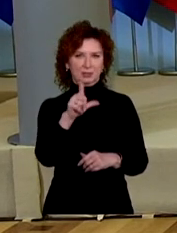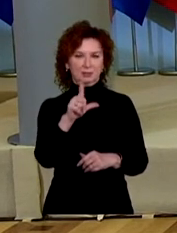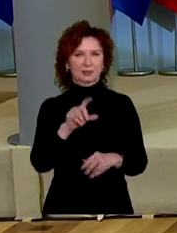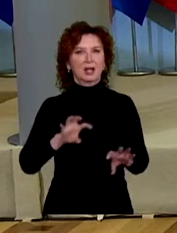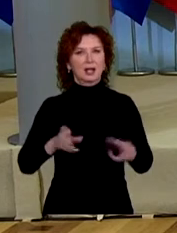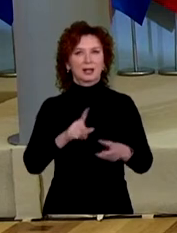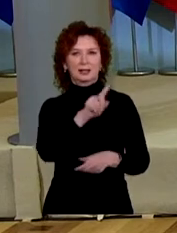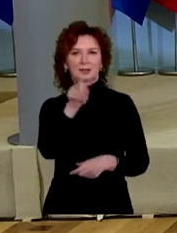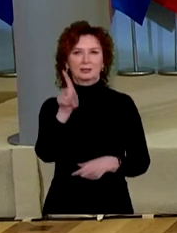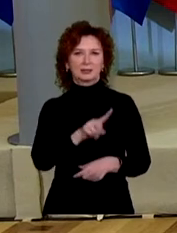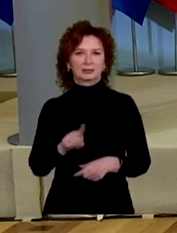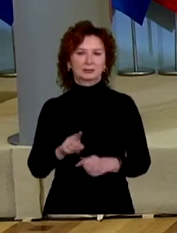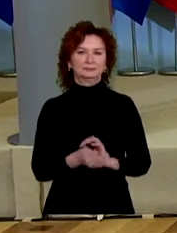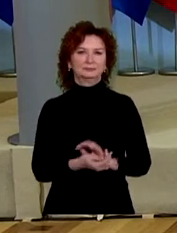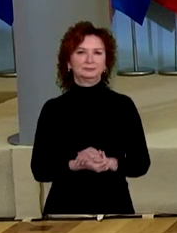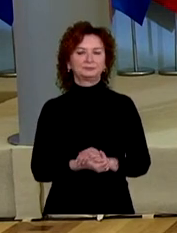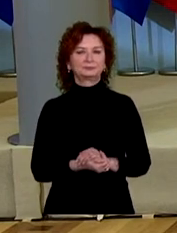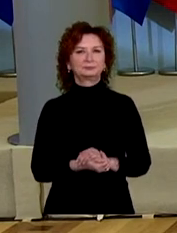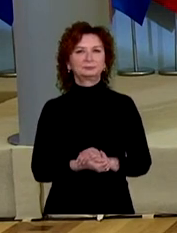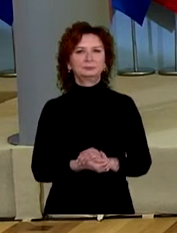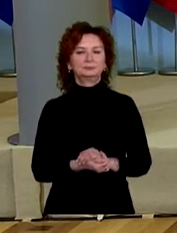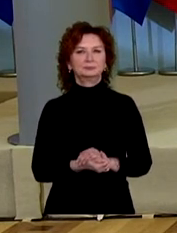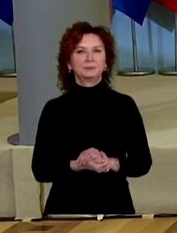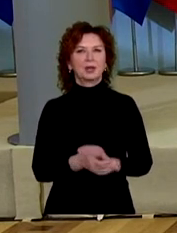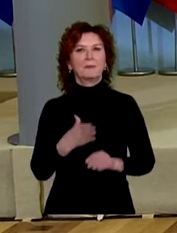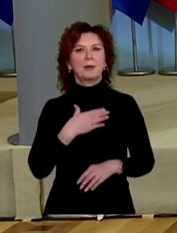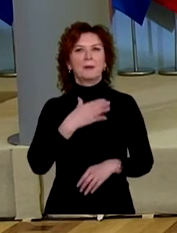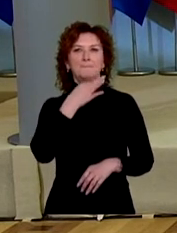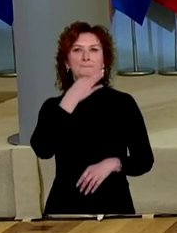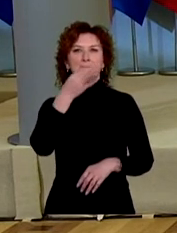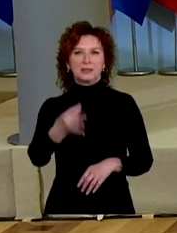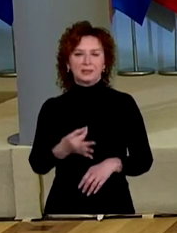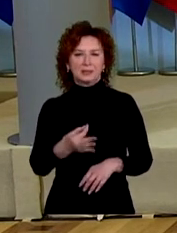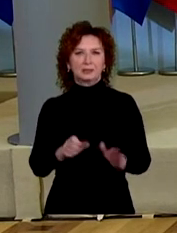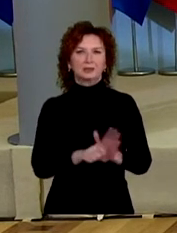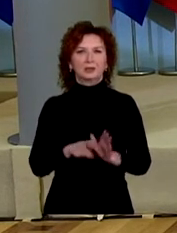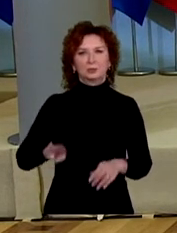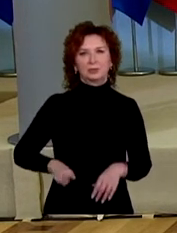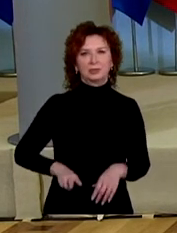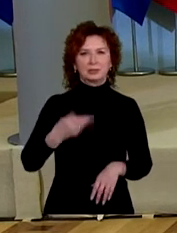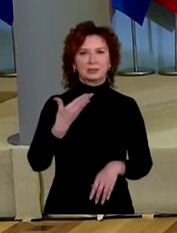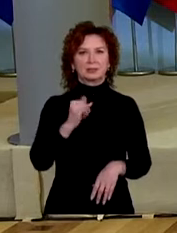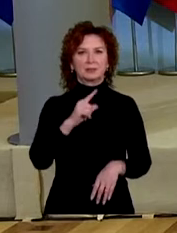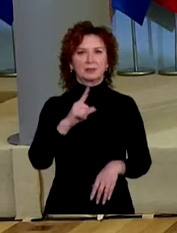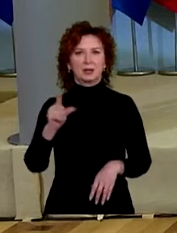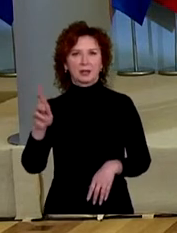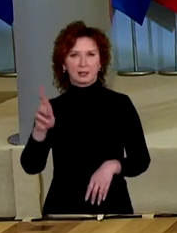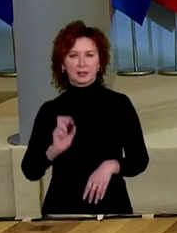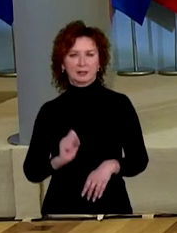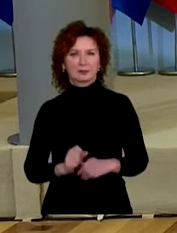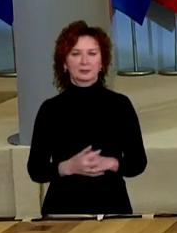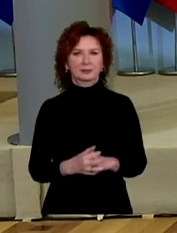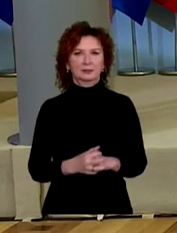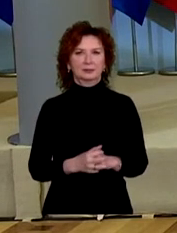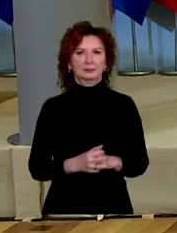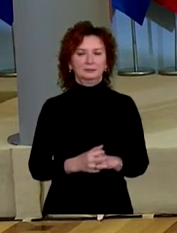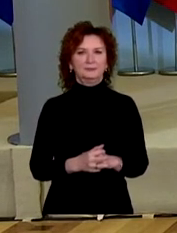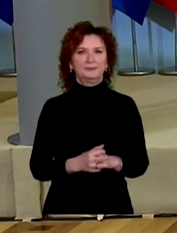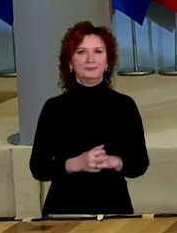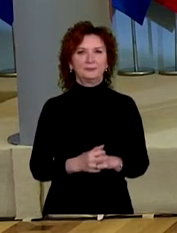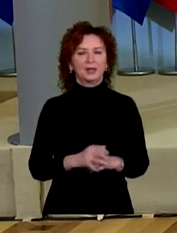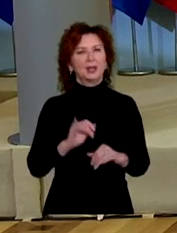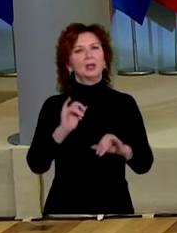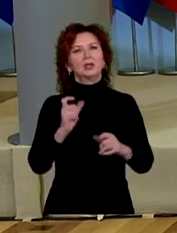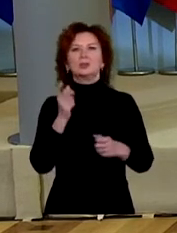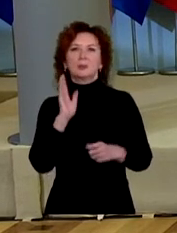Dzień dobry, Maciej Sztykiel, Radio Z. Kłaniam się. Ja pytanie do pana ministra Mylnera. Czy już decyzja w sprawie oczekiwanych przez koalicjanta